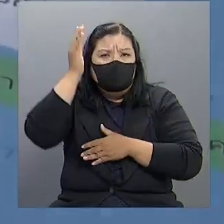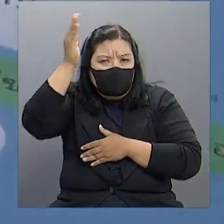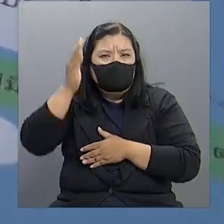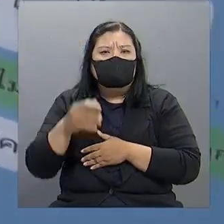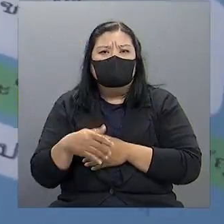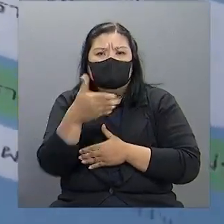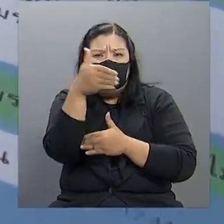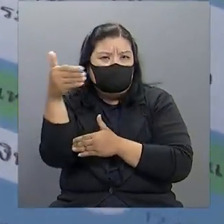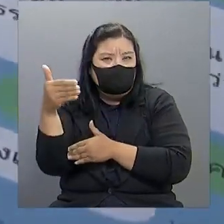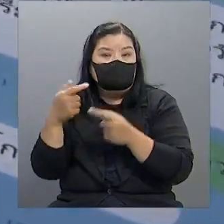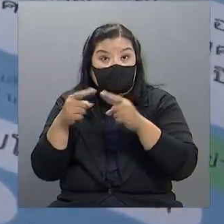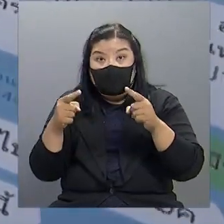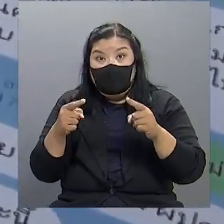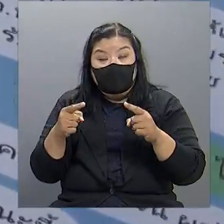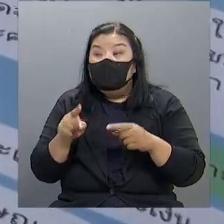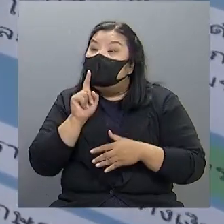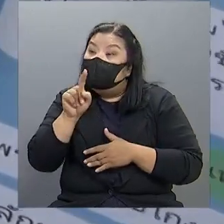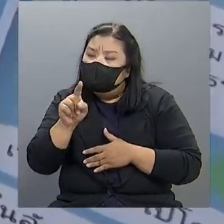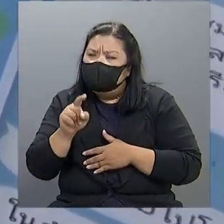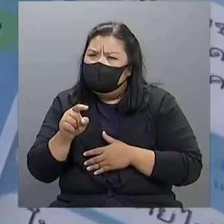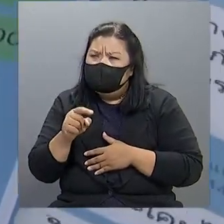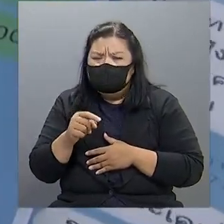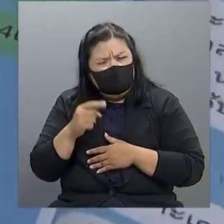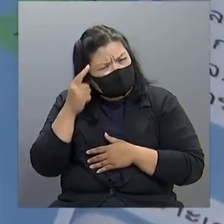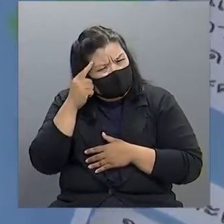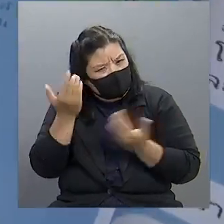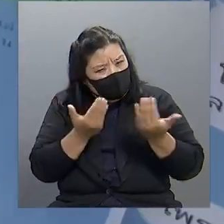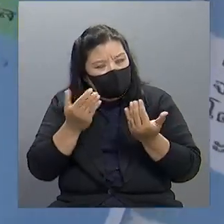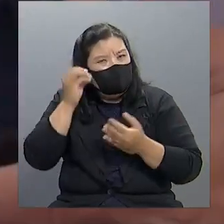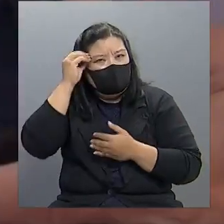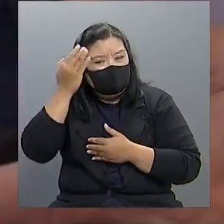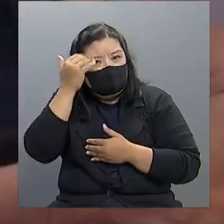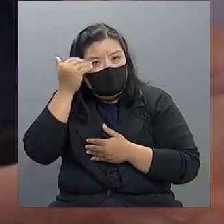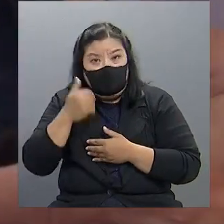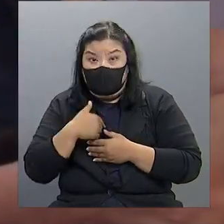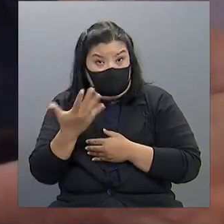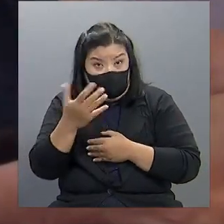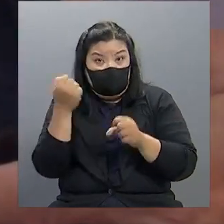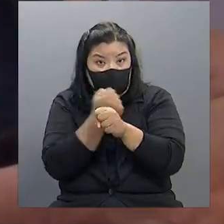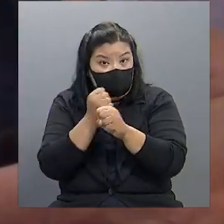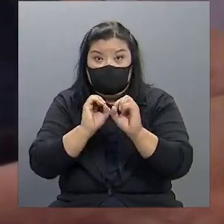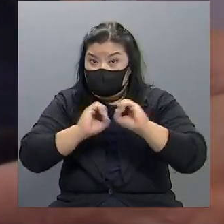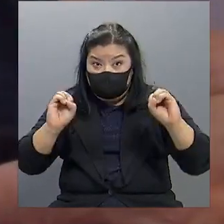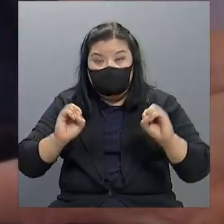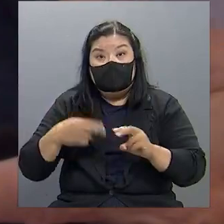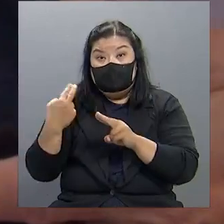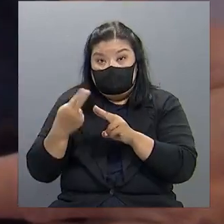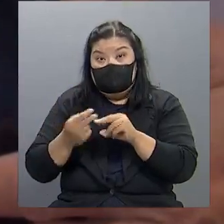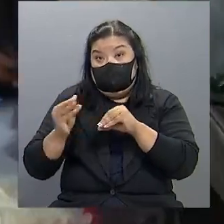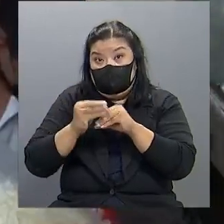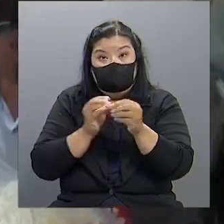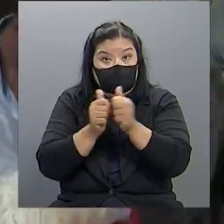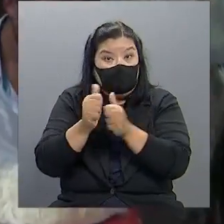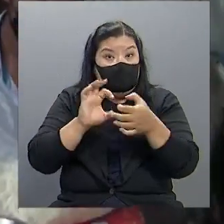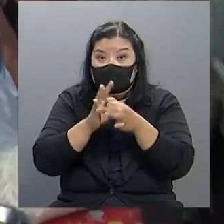มื่อผู้เสียหายซักถามลูกอย่างละเอียดกับรู้ภายหลังว่าลูกไม่เคยได้ลงสนามซ้อมจริงและไม่มีรายชื่อในการแข่งขันด้วยภ